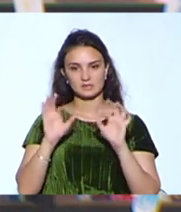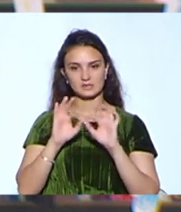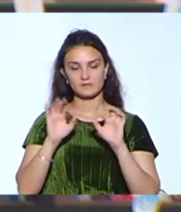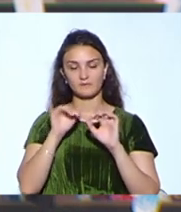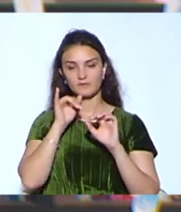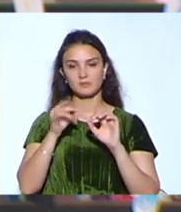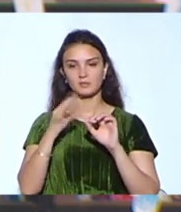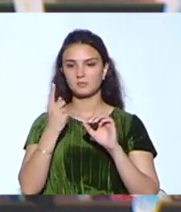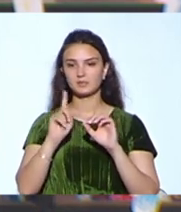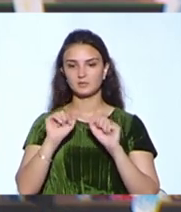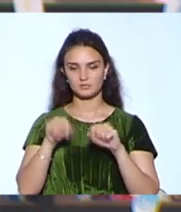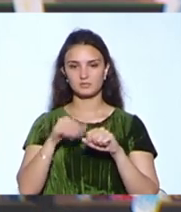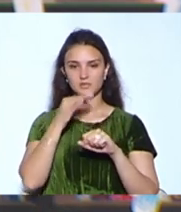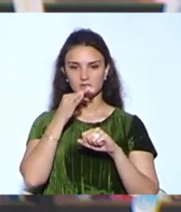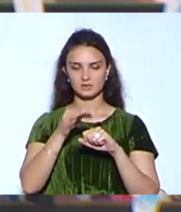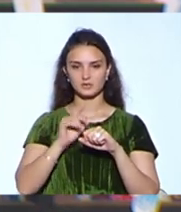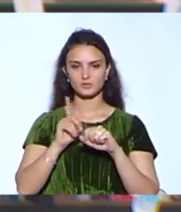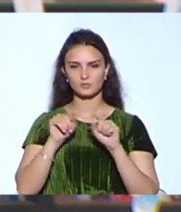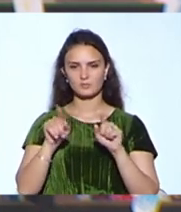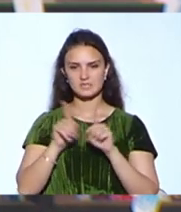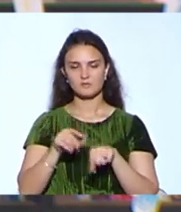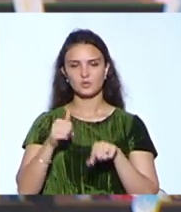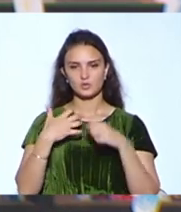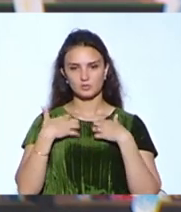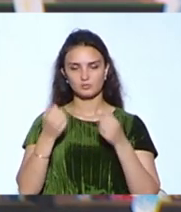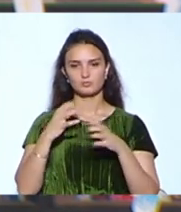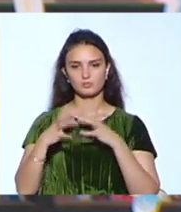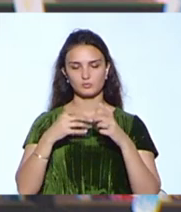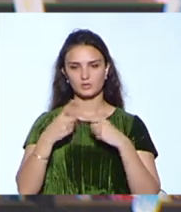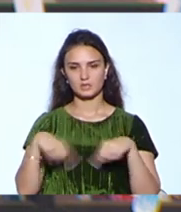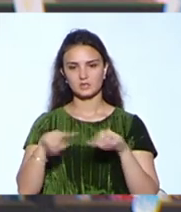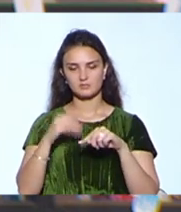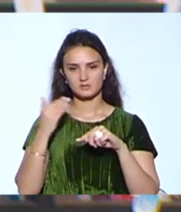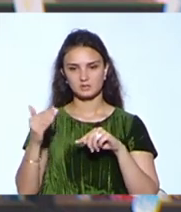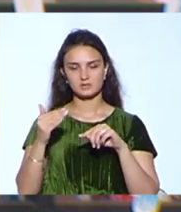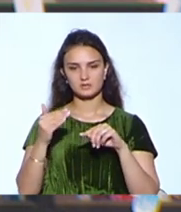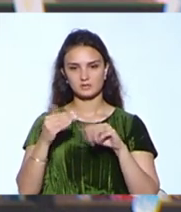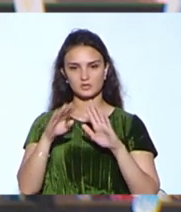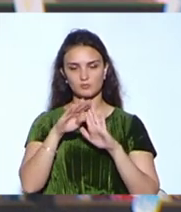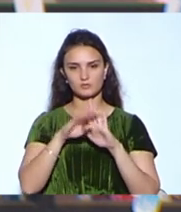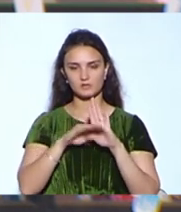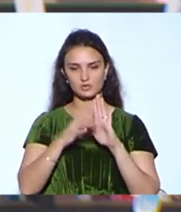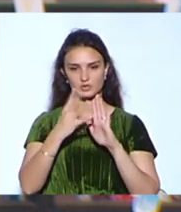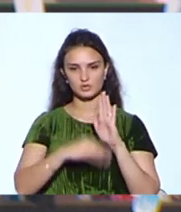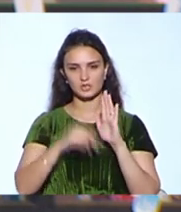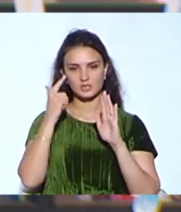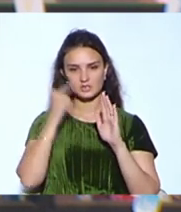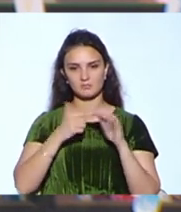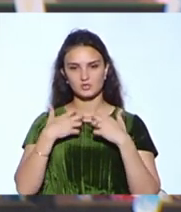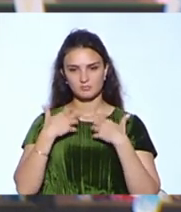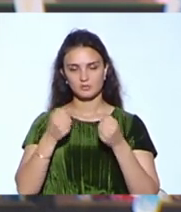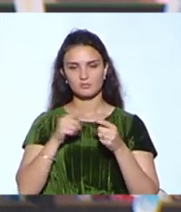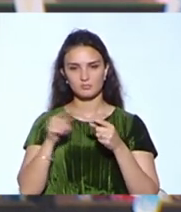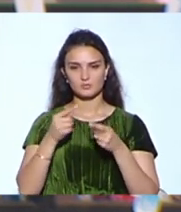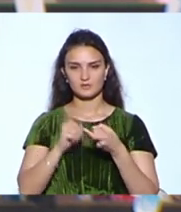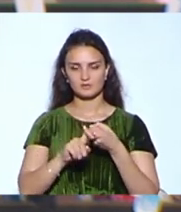მაგრამ ერთი რამ შეგვიძლია გითხრათ, რომ ისევე როგორც ჯანმრთელობის მსოფლიო ორგანიზაციის მიერ განსაზღვრულ ჩამონათვალში, განათლება ჯანმრთელობას